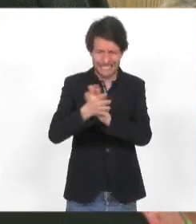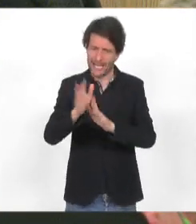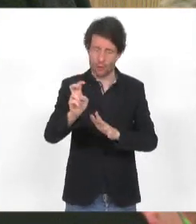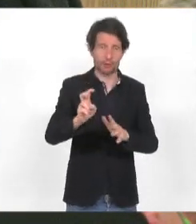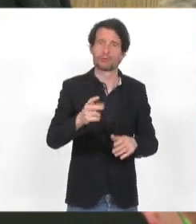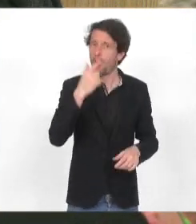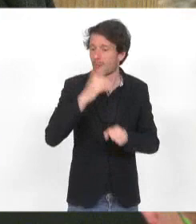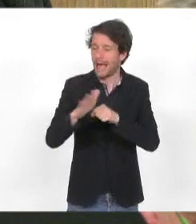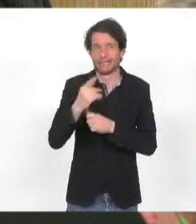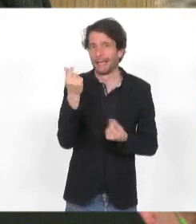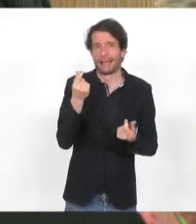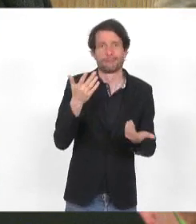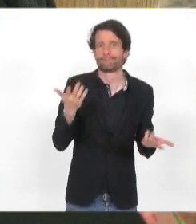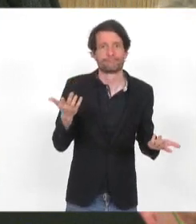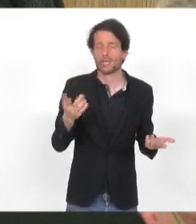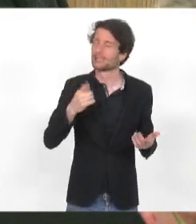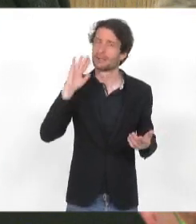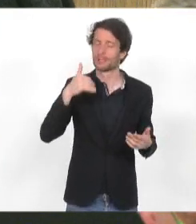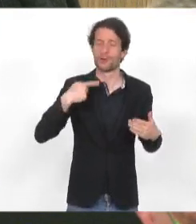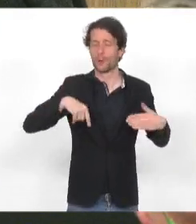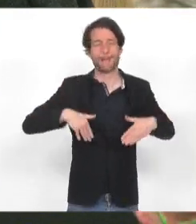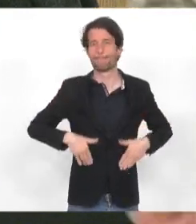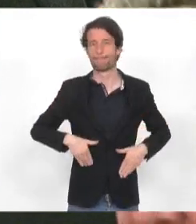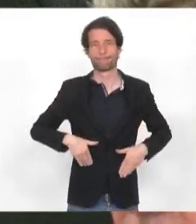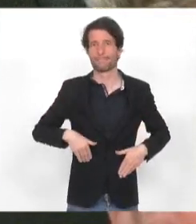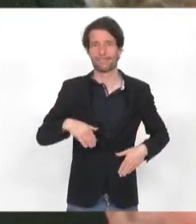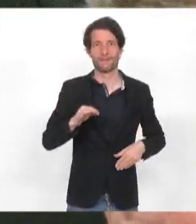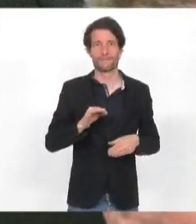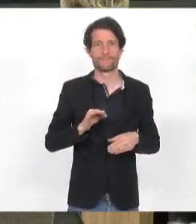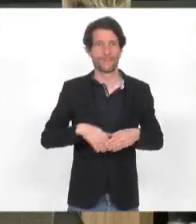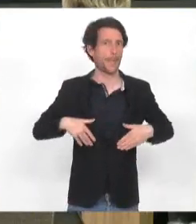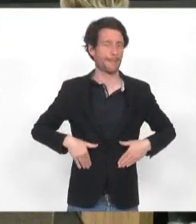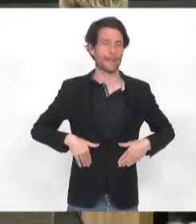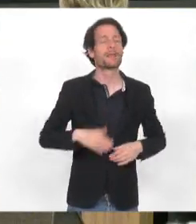Et donc nous nous abstiendrons sur cette délibération. Je vous remercie pour votre écoute.